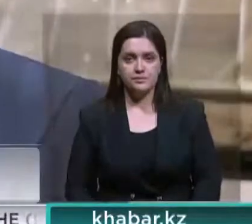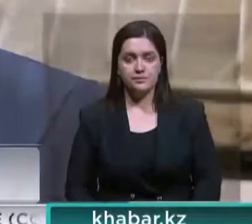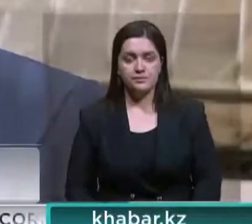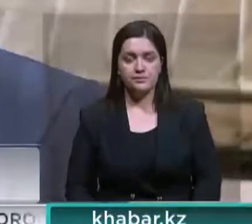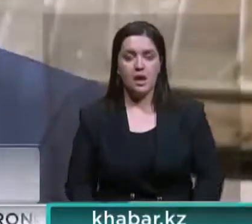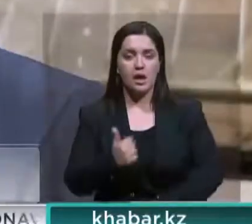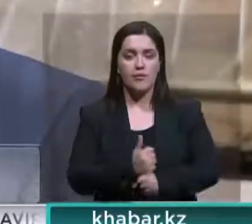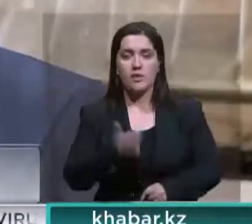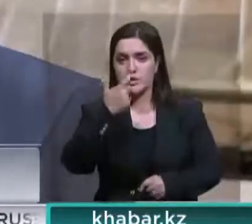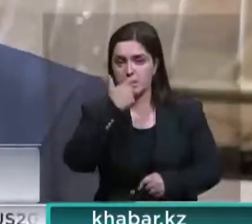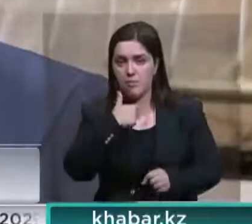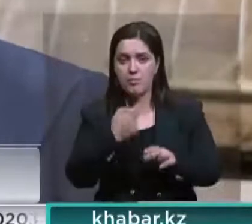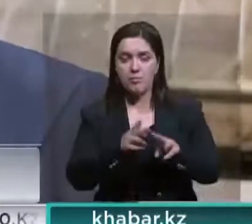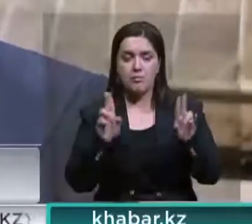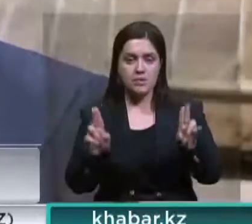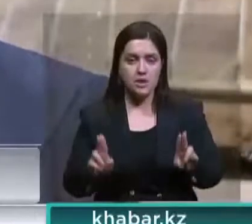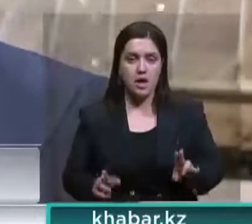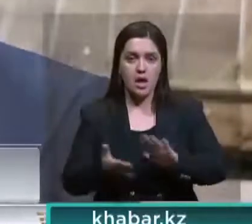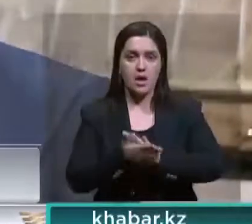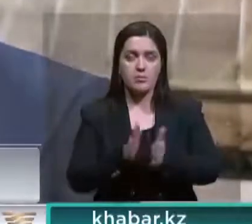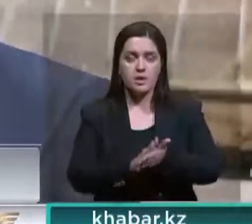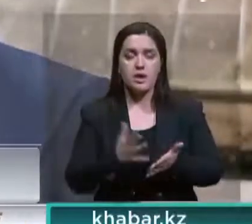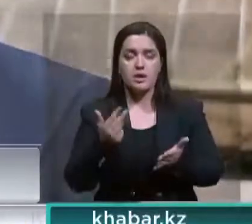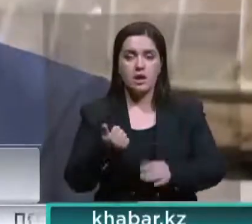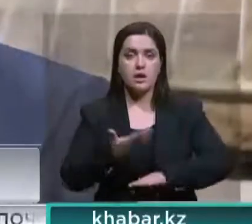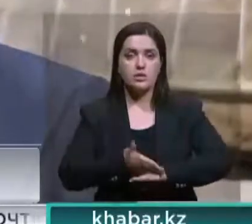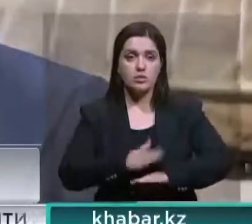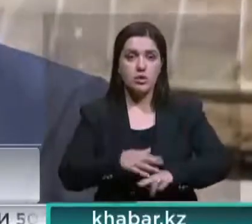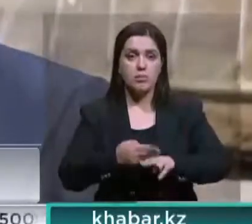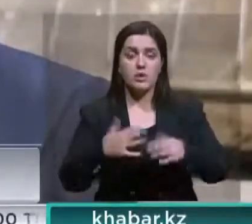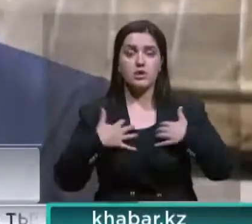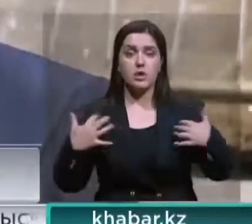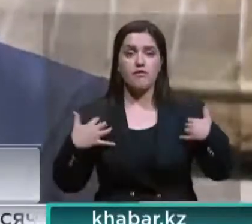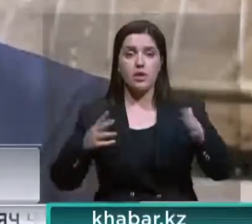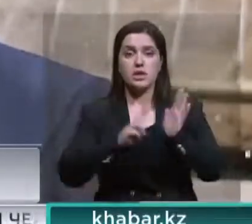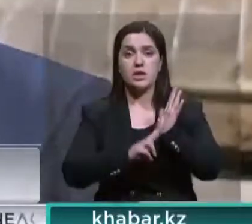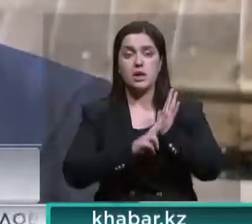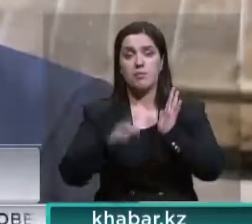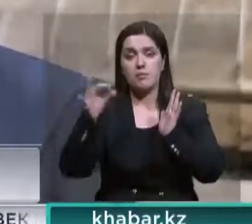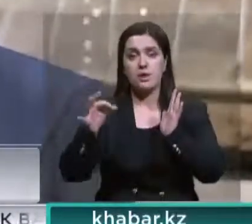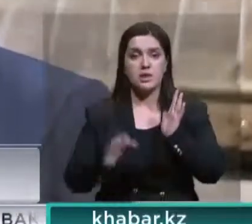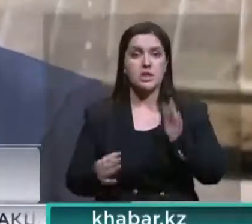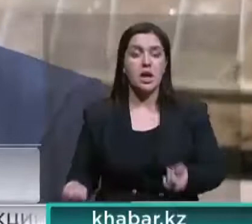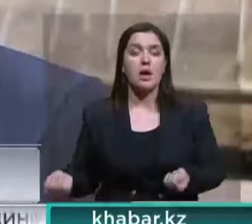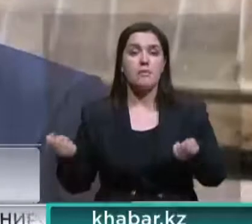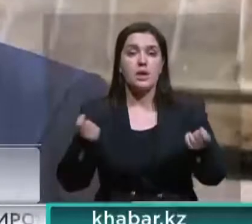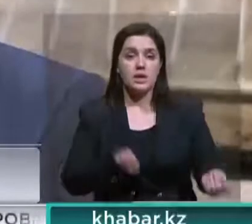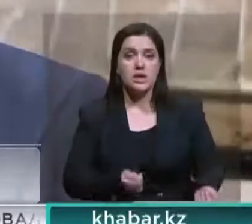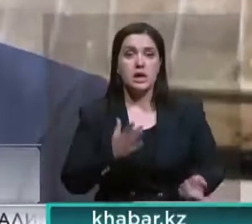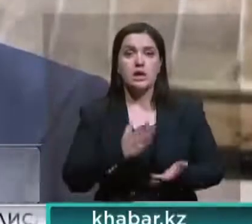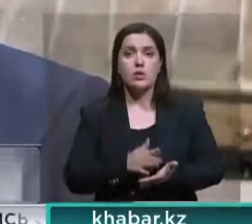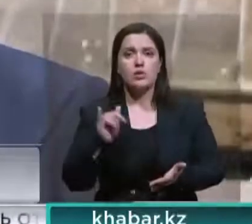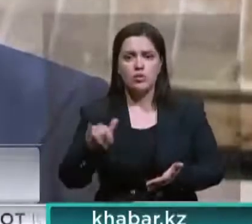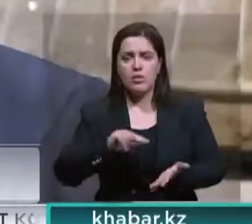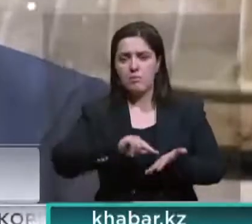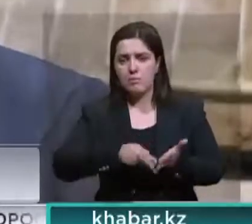Главное – это соблюдение санитарных норм. Эпидситуация не самая лучшая. Что касается скота, 70% от общего числа голов привезены. У этого скота есть все